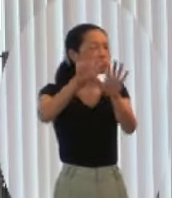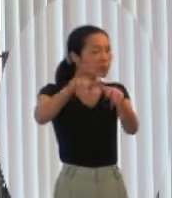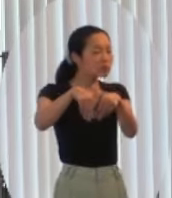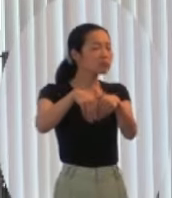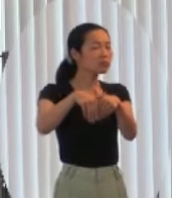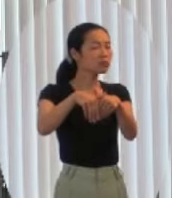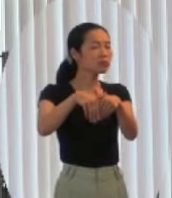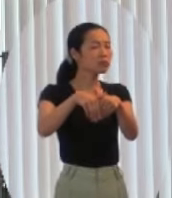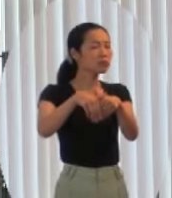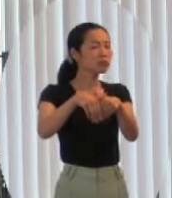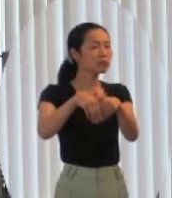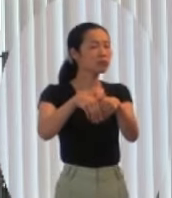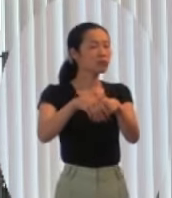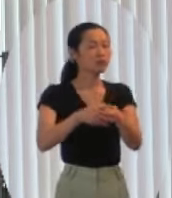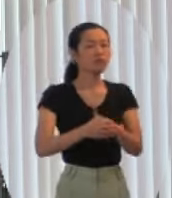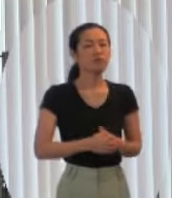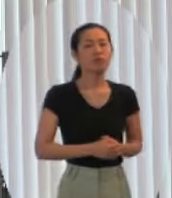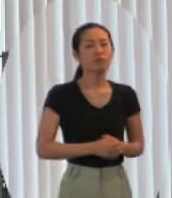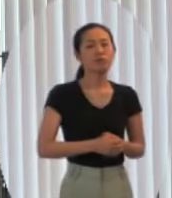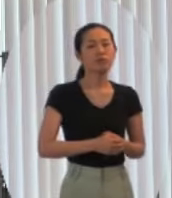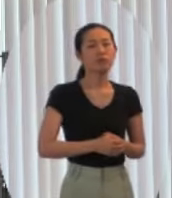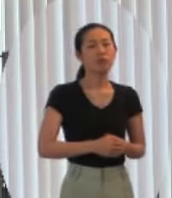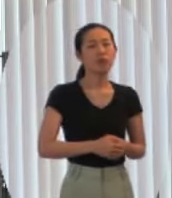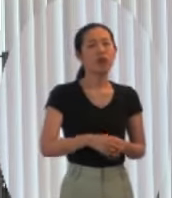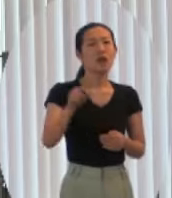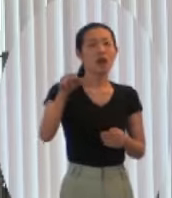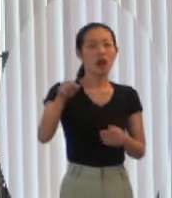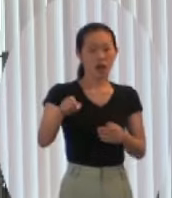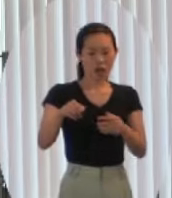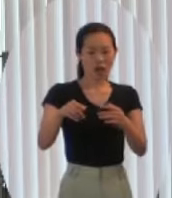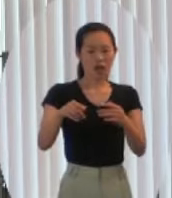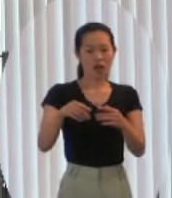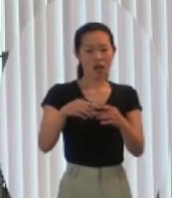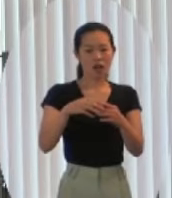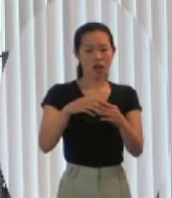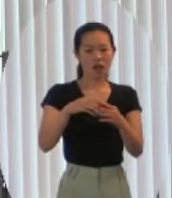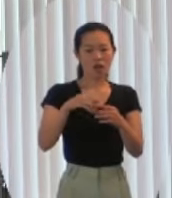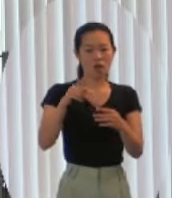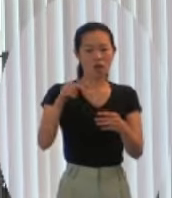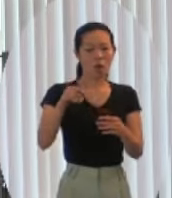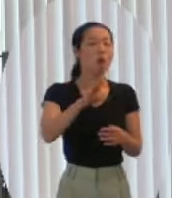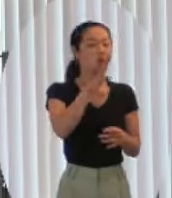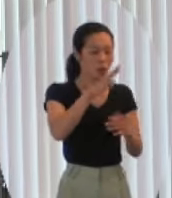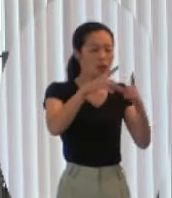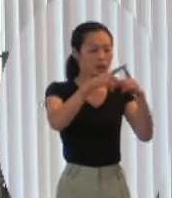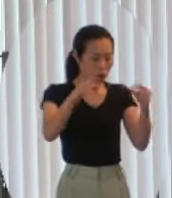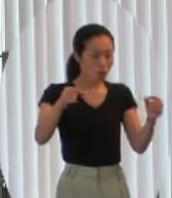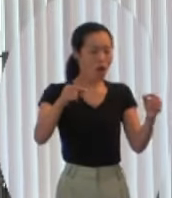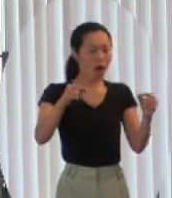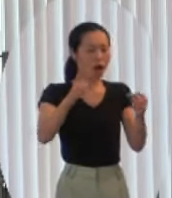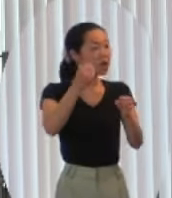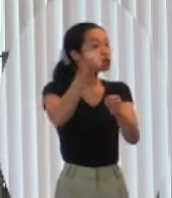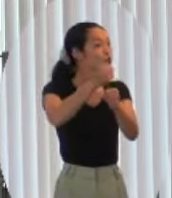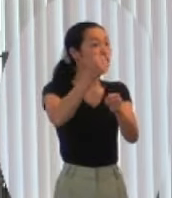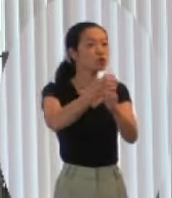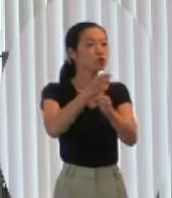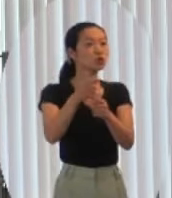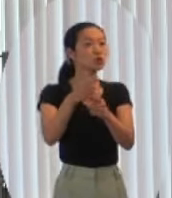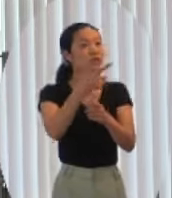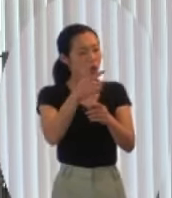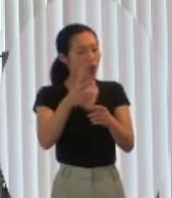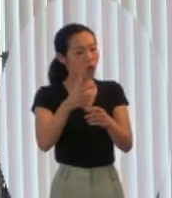を直接輸出したり作ったりしないということにはなっていたんですけれども、この4月からはそれが